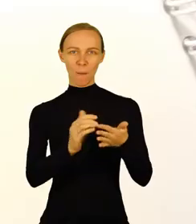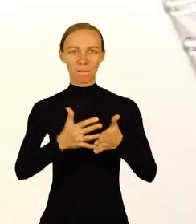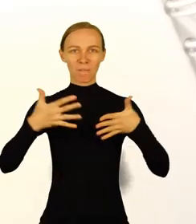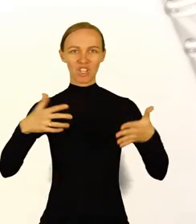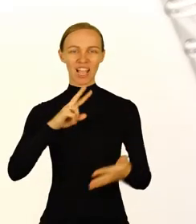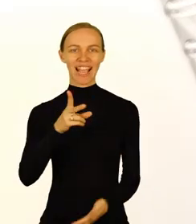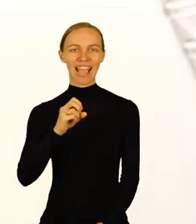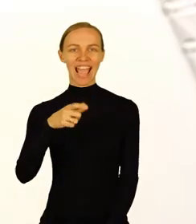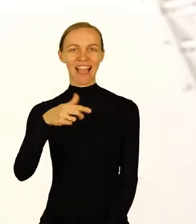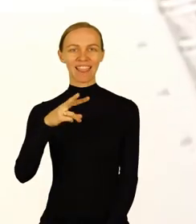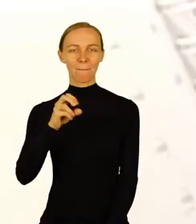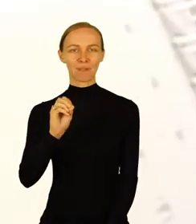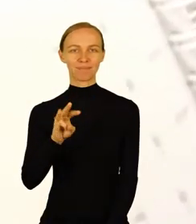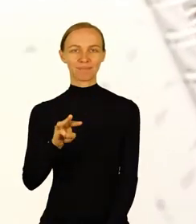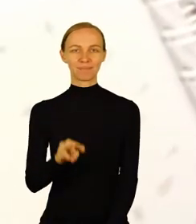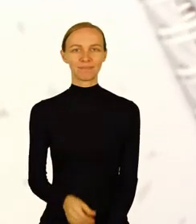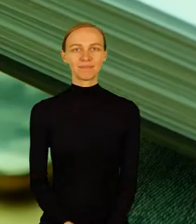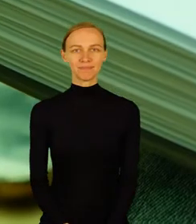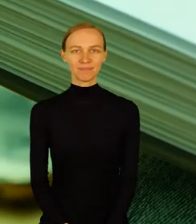Плоскодрукованим шрифтом збільшеним кеглем.